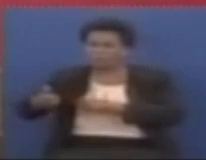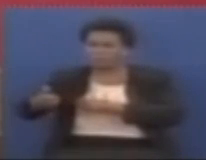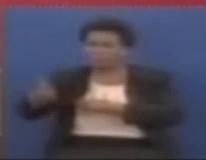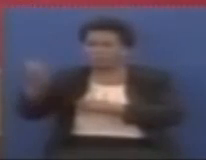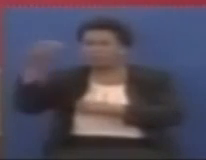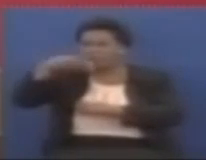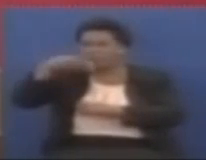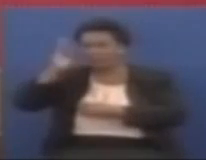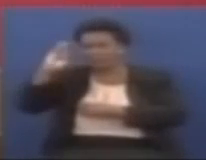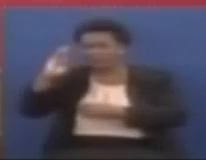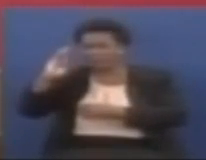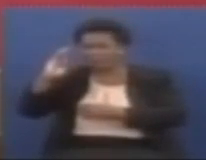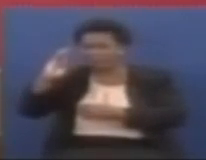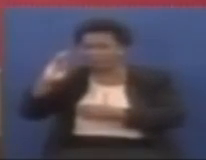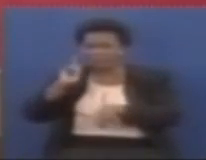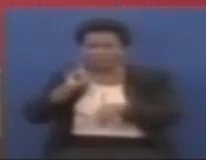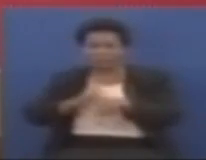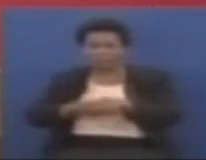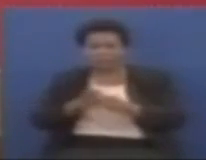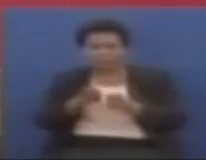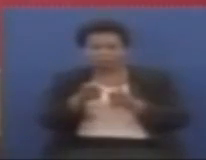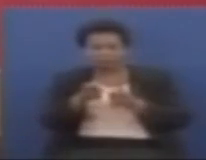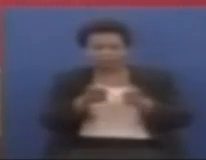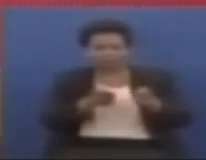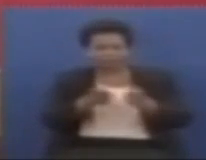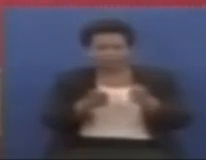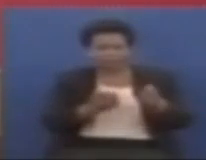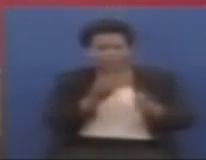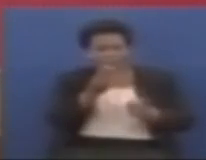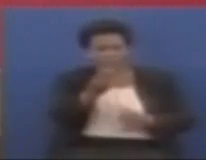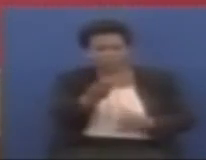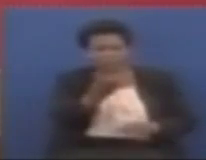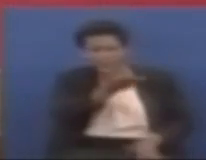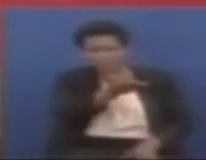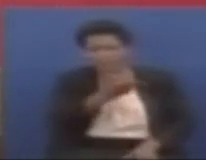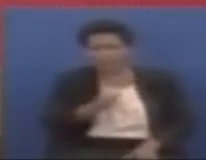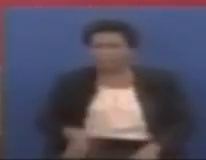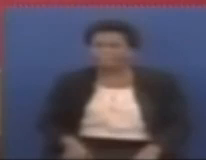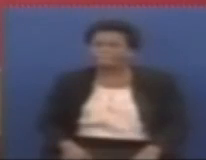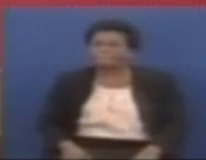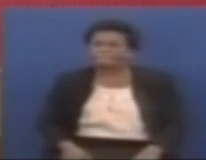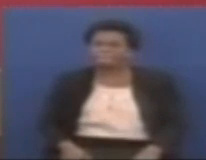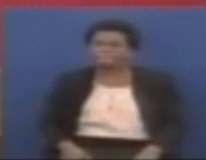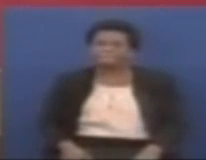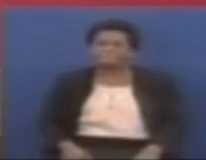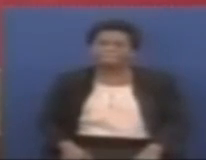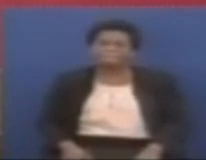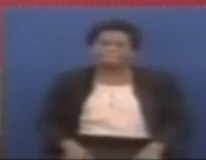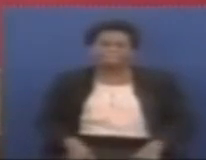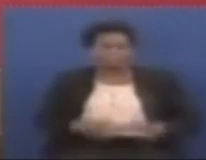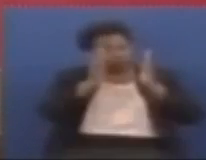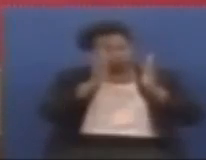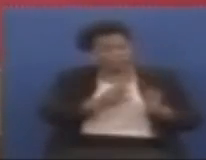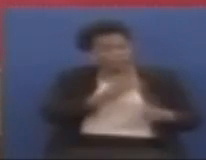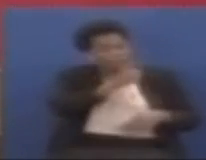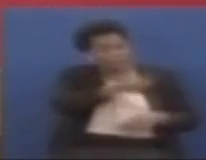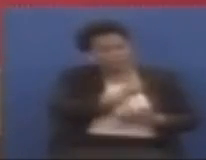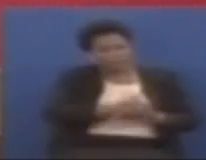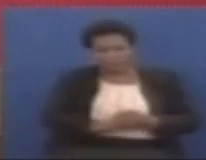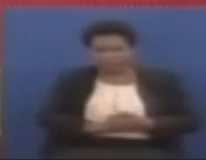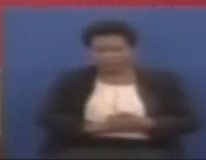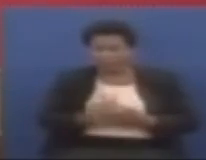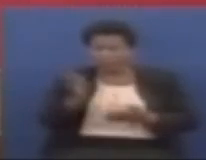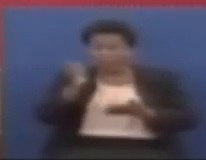ya madai dhidi ya serikali yanasimamiwa na ofisi hii, isipokuwa